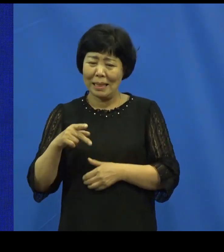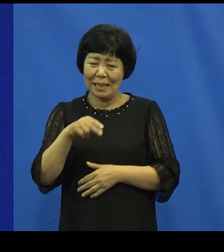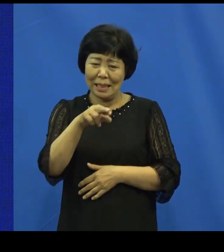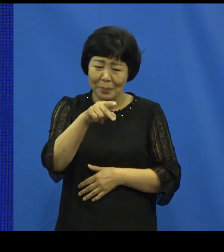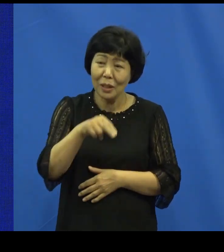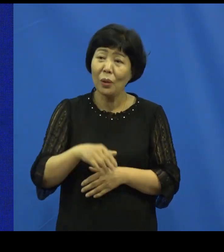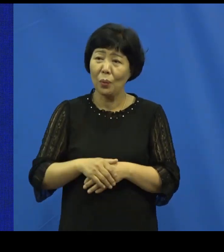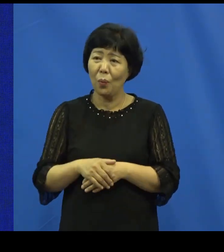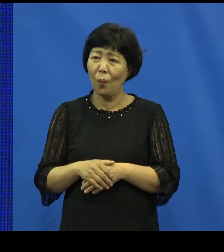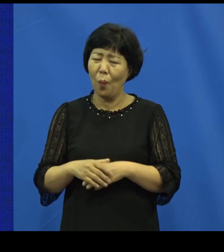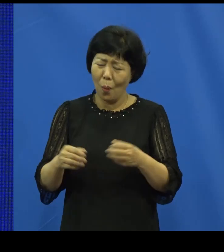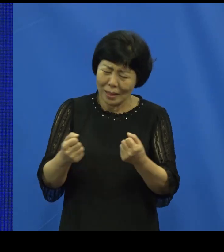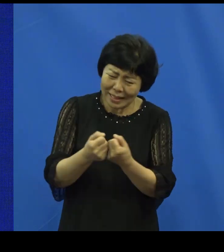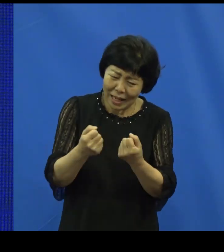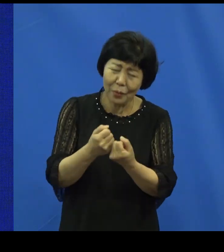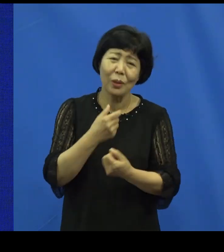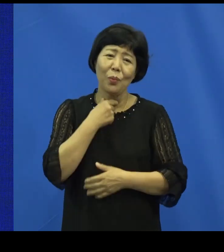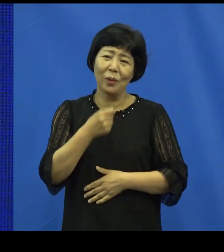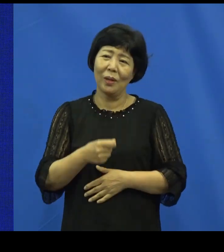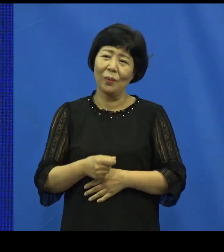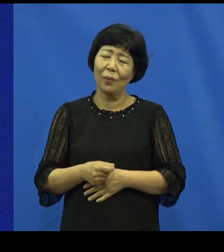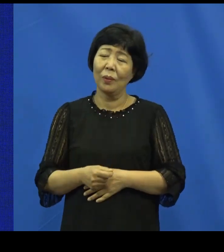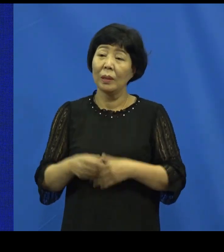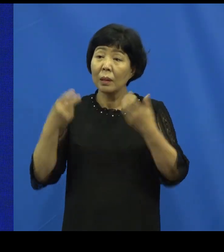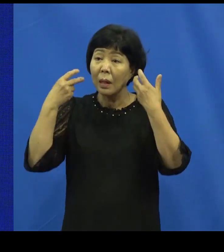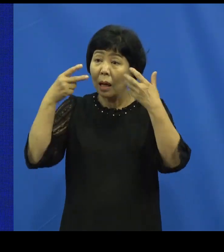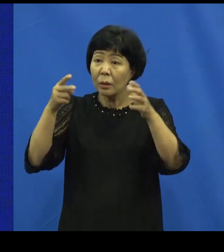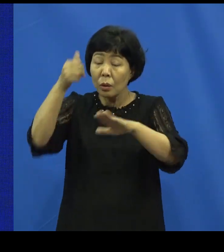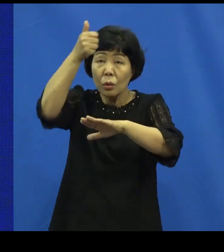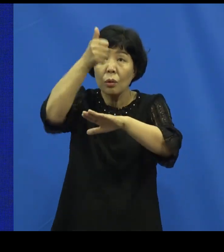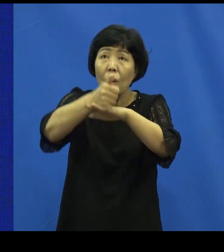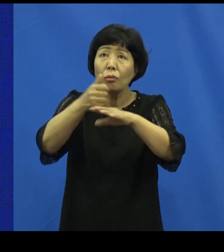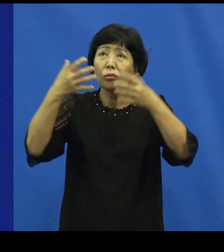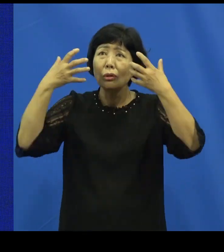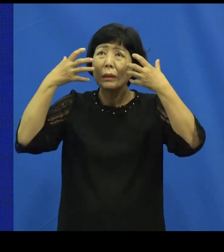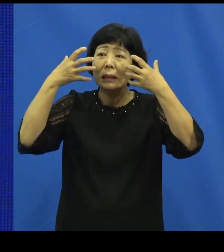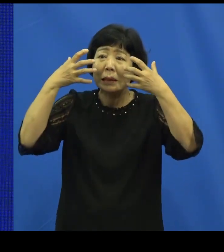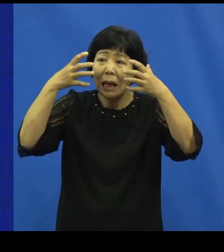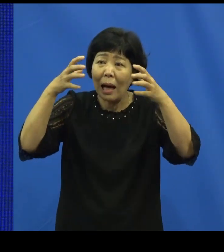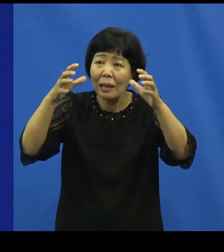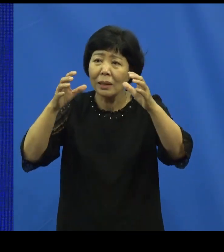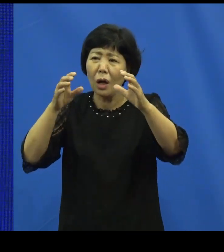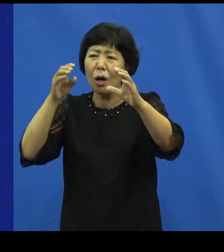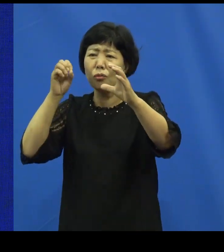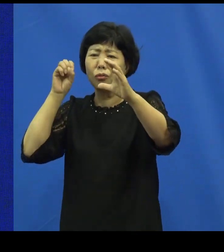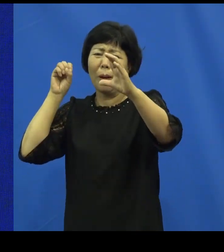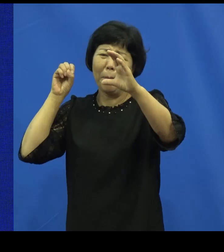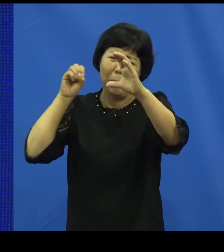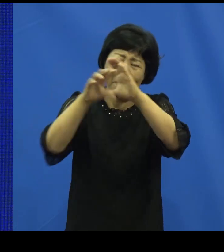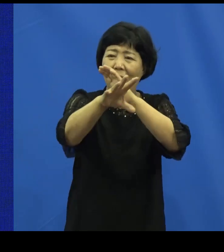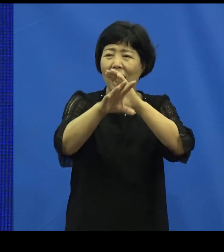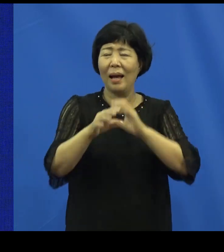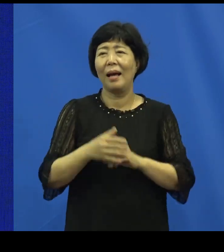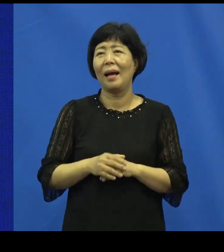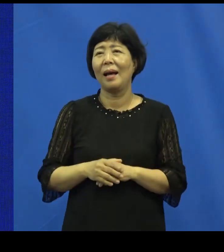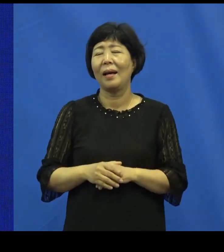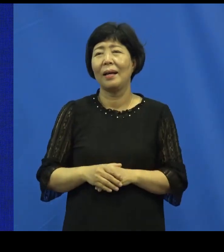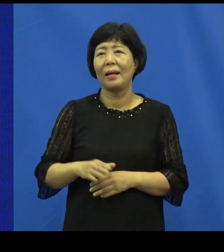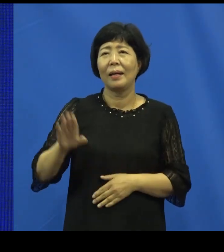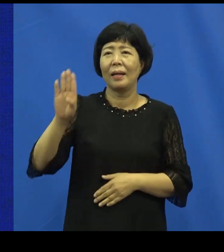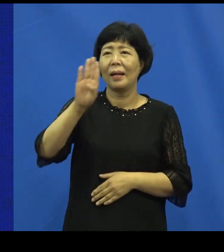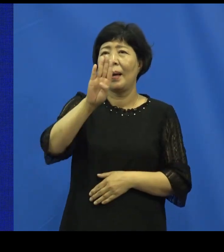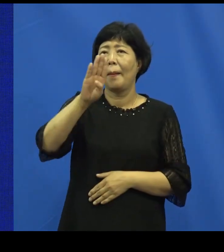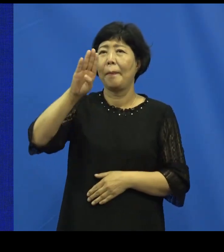결국 어떻게 돼요? 다니엘이 사자굴에 던져집니다. 이 사자굴에서의 사용 방식은 파사,